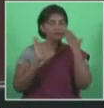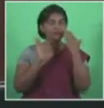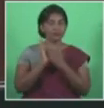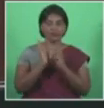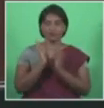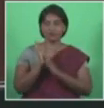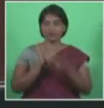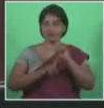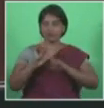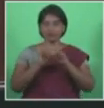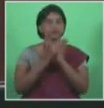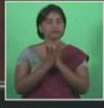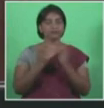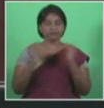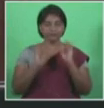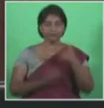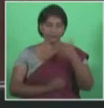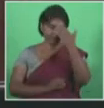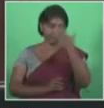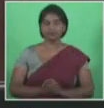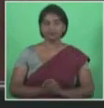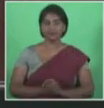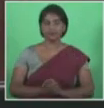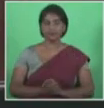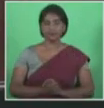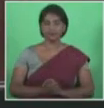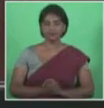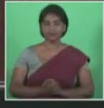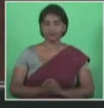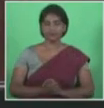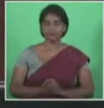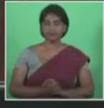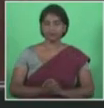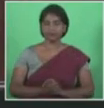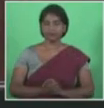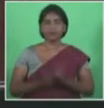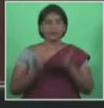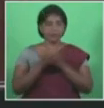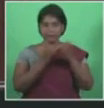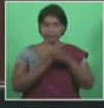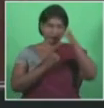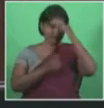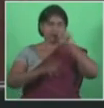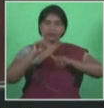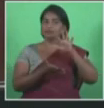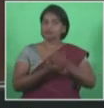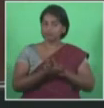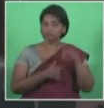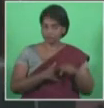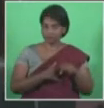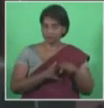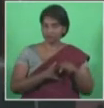කාර්යක සභා රැසීම අවලංගු කර ඇති බව කාරුණිකව දැනුම් දීමට කැමැත්තෙමි. Yes. ඊය පක්ෂ නායක රැසීමේදී තීරණය කෙරුවා